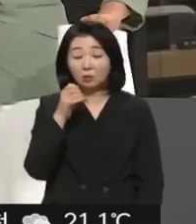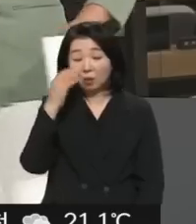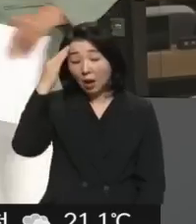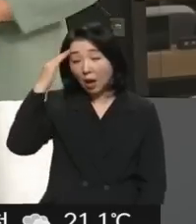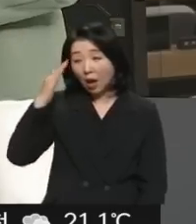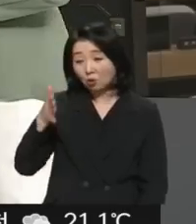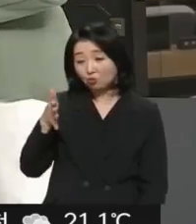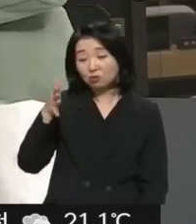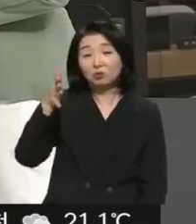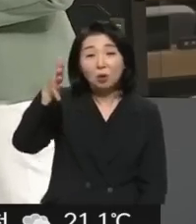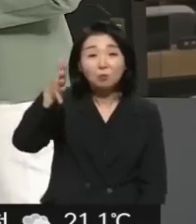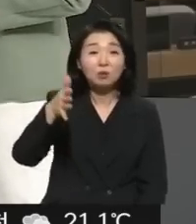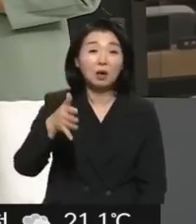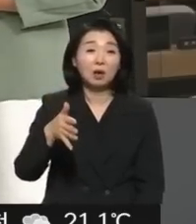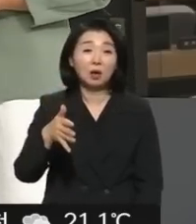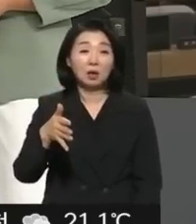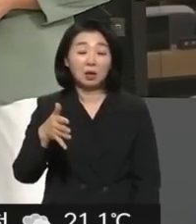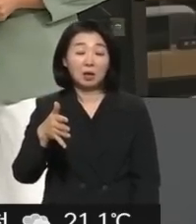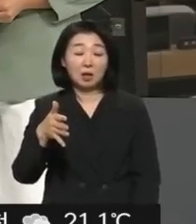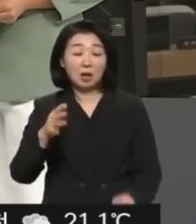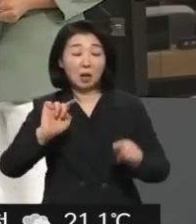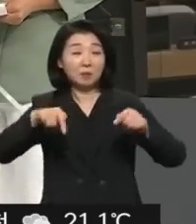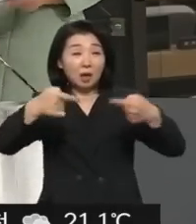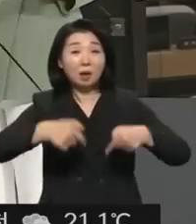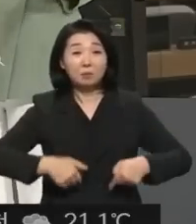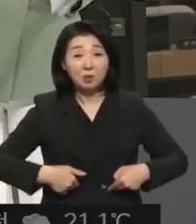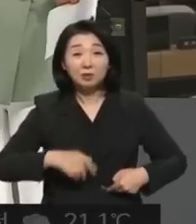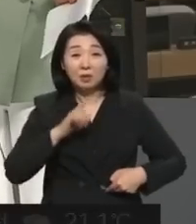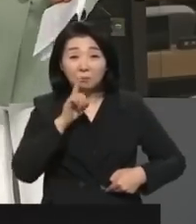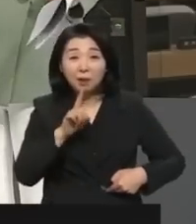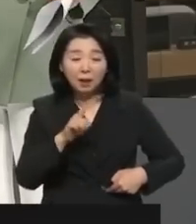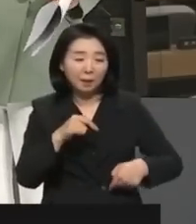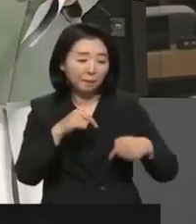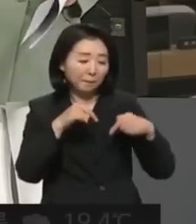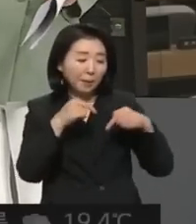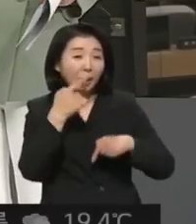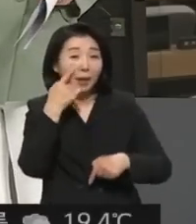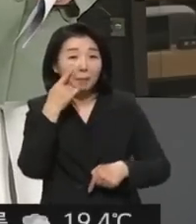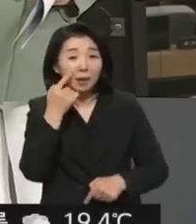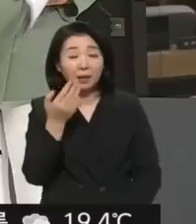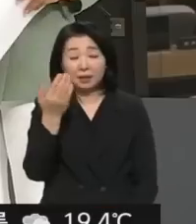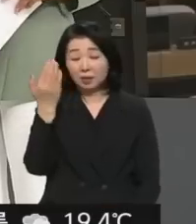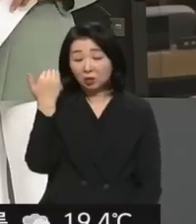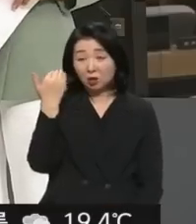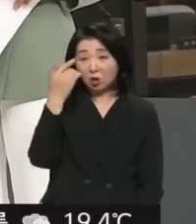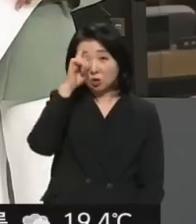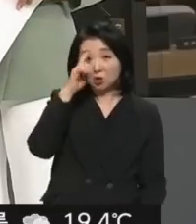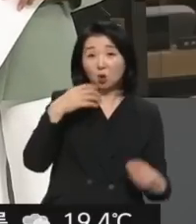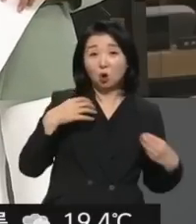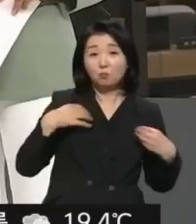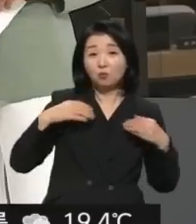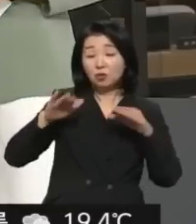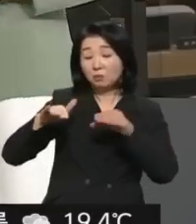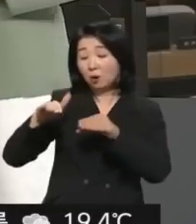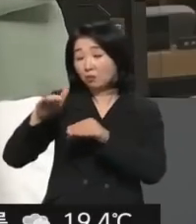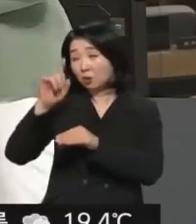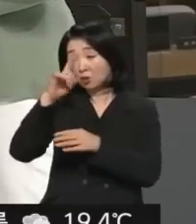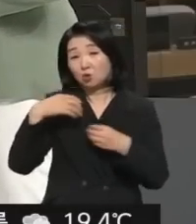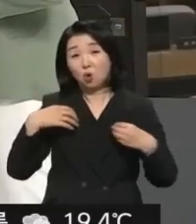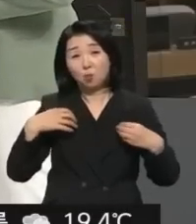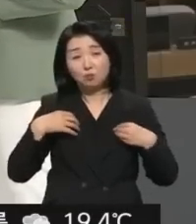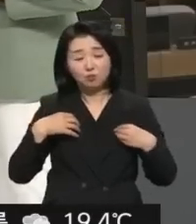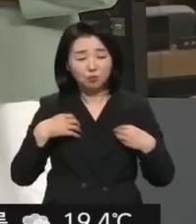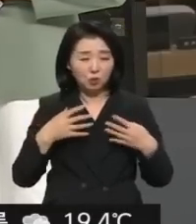측 전문가의 입회를 강조했습니다. 따져보면 전 정부와 이번 정부가 전제 조건으로 내세운 부분